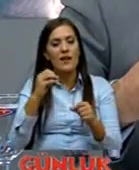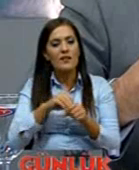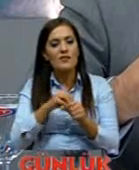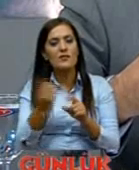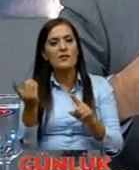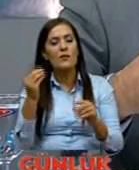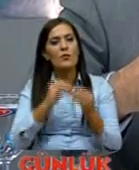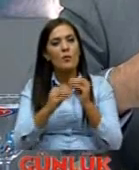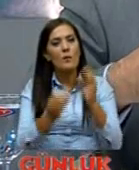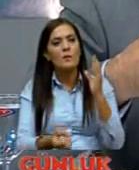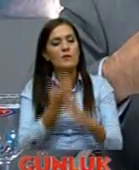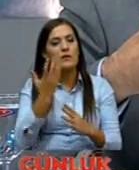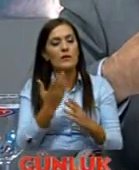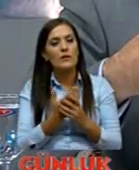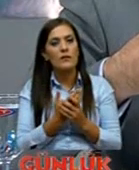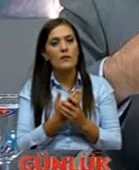etkileyen